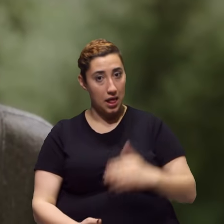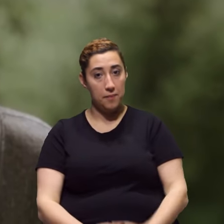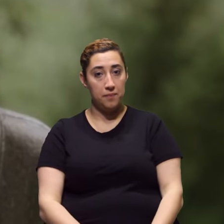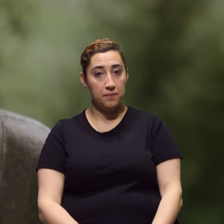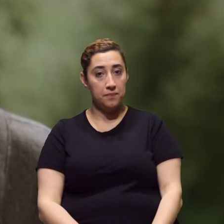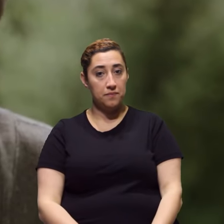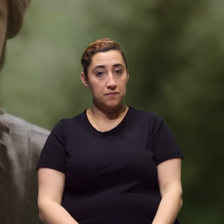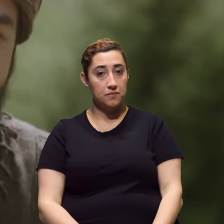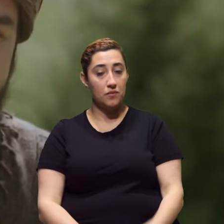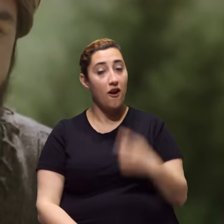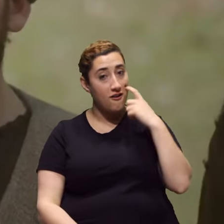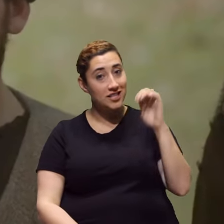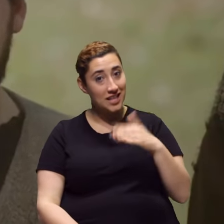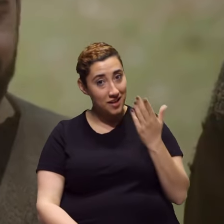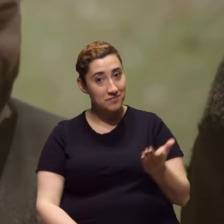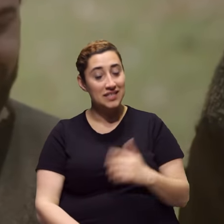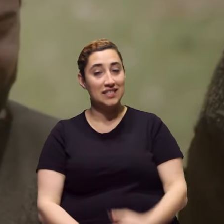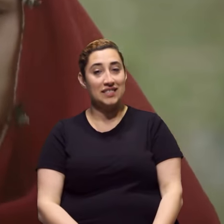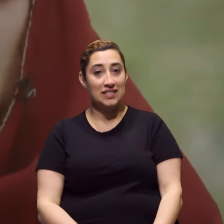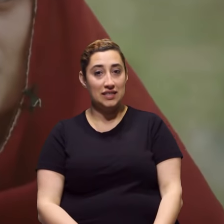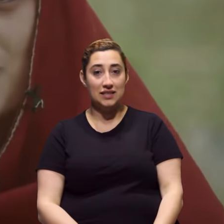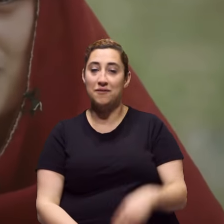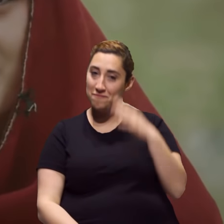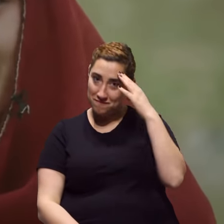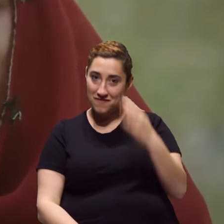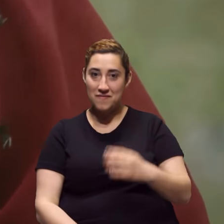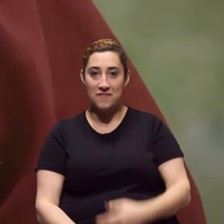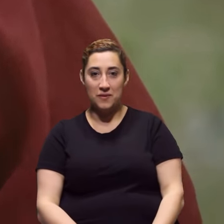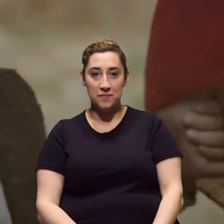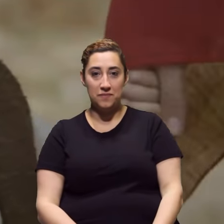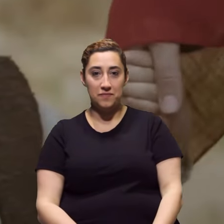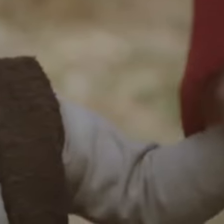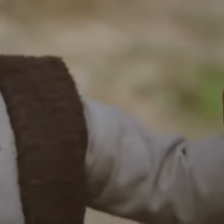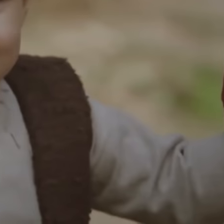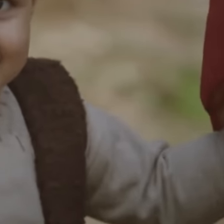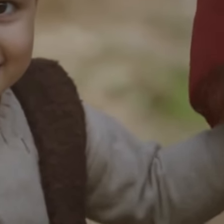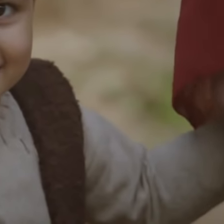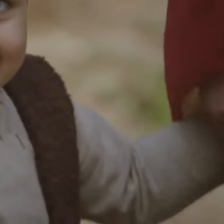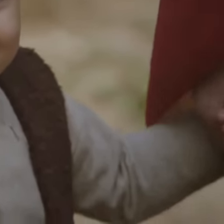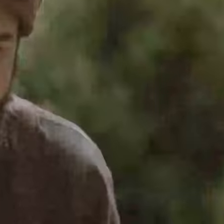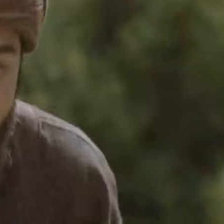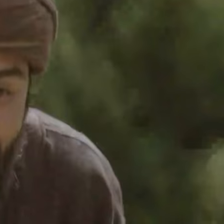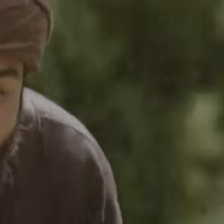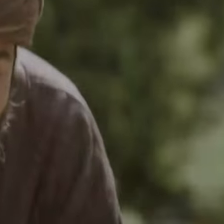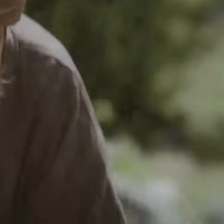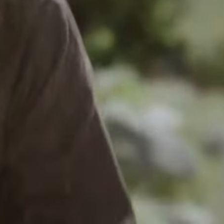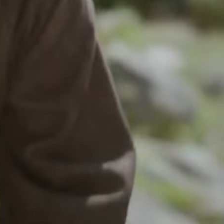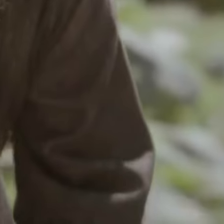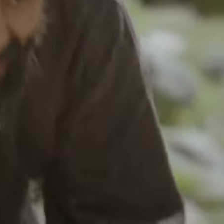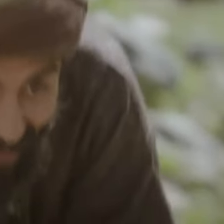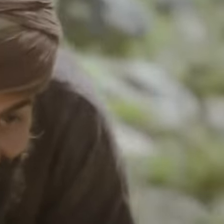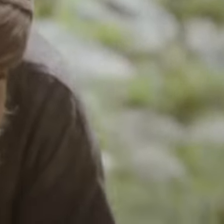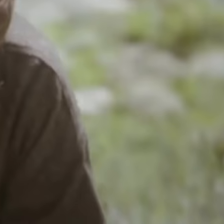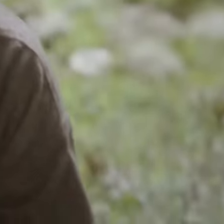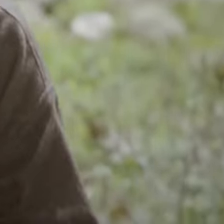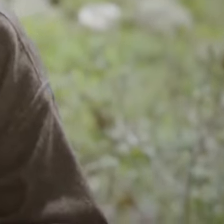Hoş gelmişsiniz. Hoş görmüşüz. Yunus annesinin elinden tutan 2 yaşlarındaki